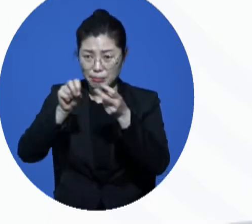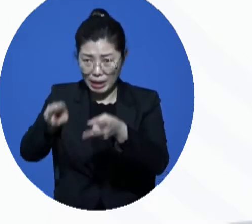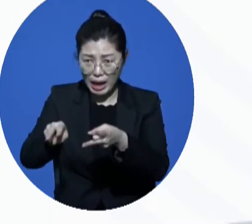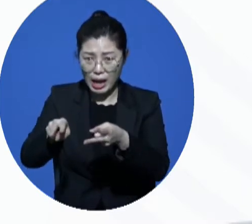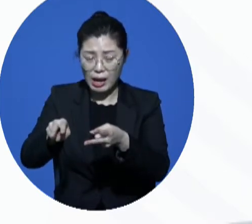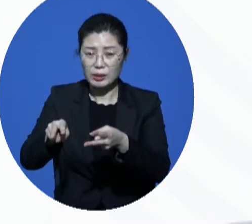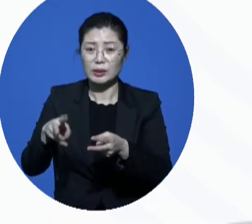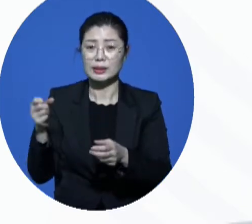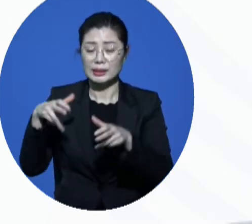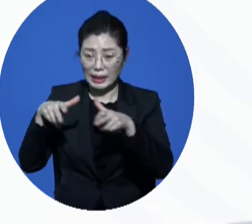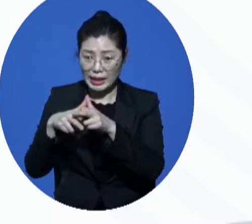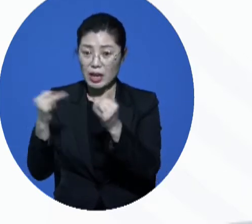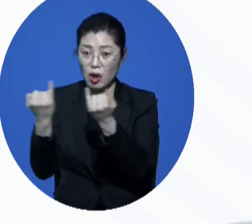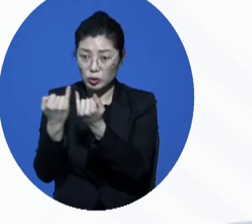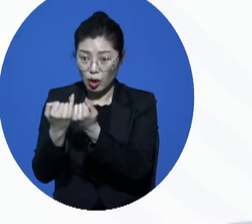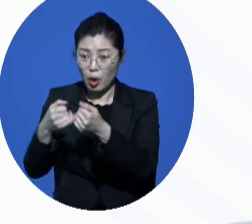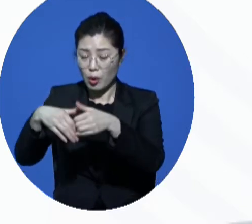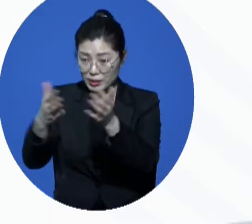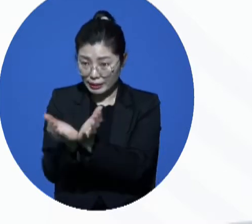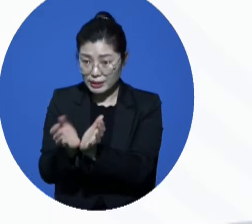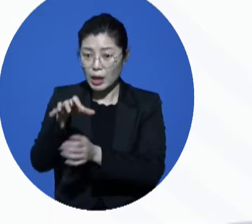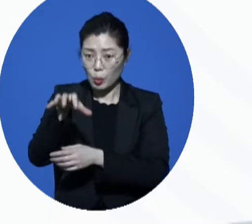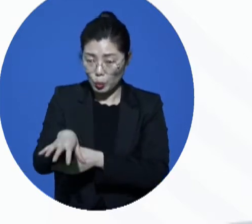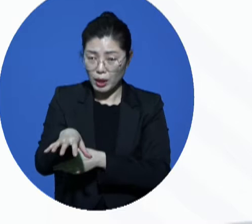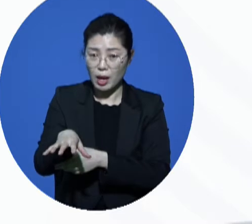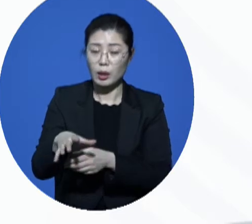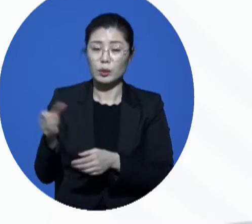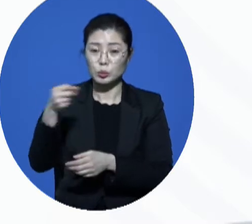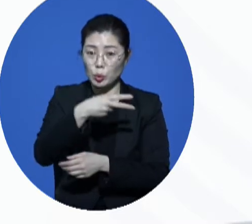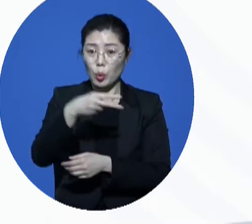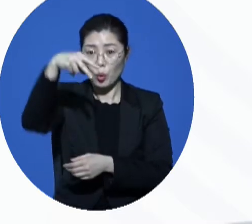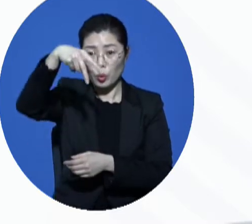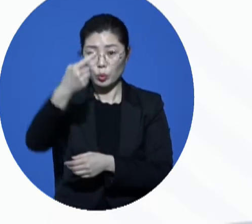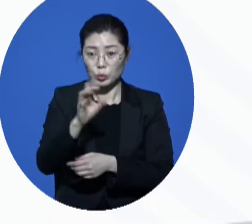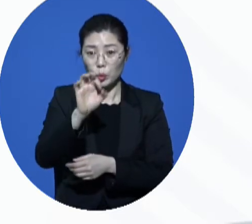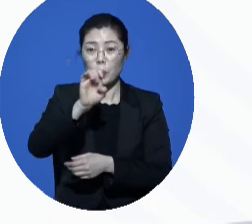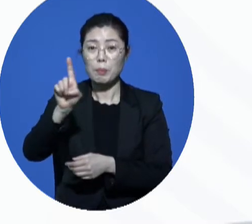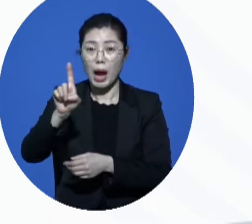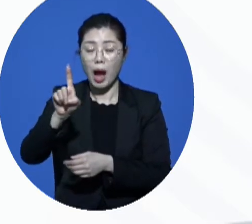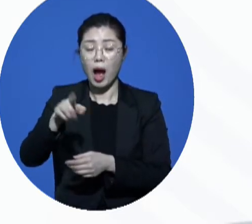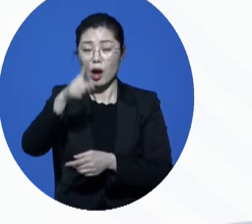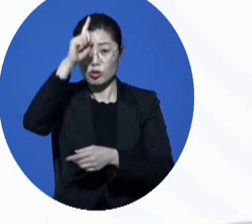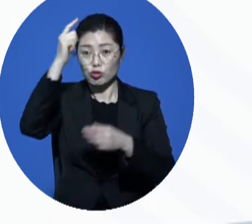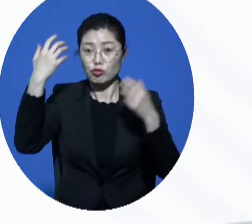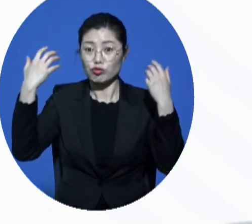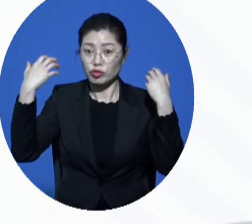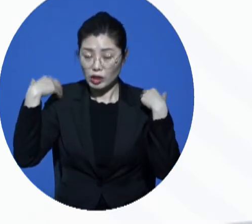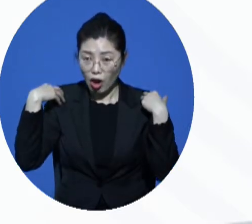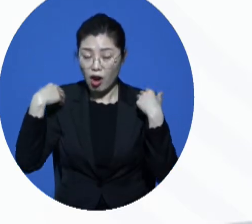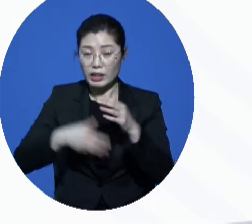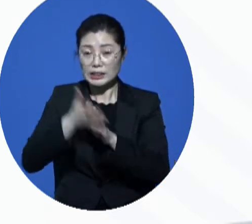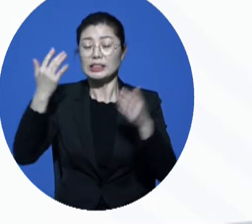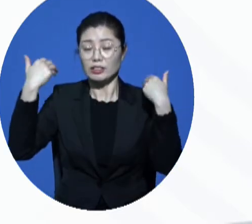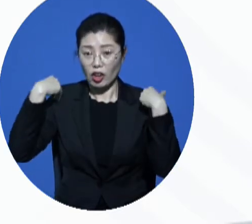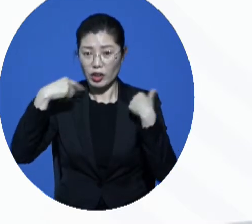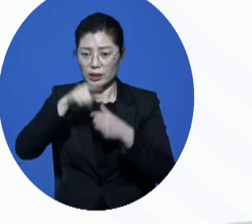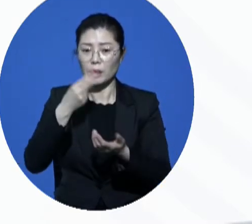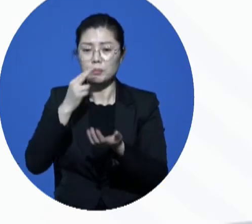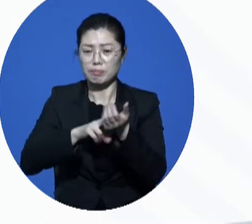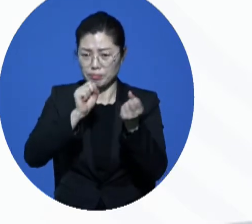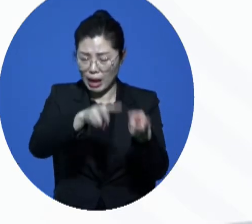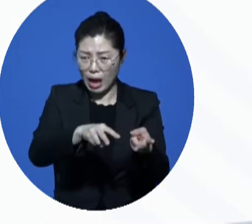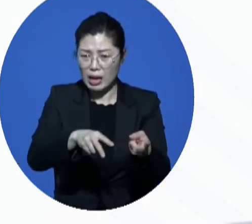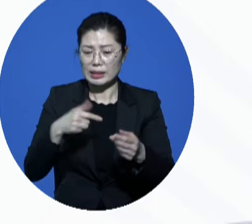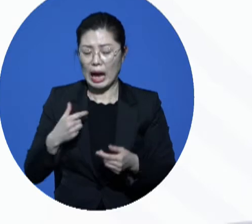공감과 송파구청에 편지를 보내고요. 이 편지를 썼다는 이유로 본인이 추궁을 당하고 시설